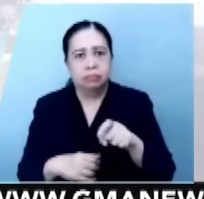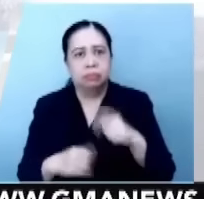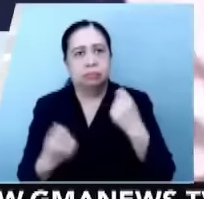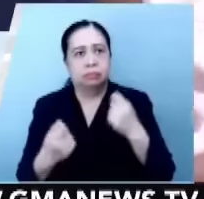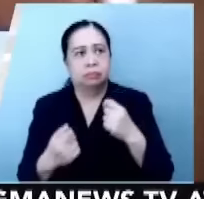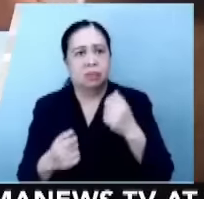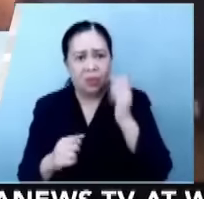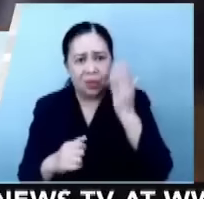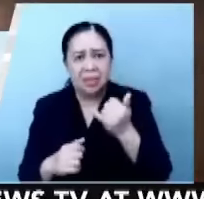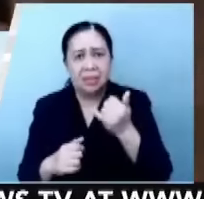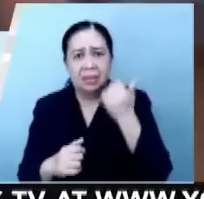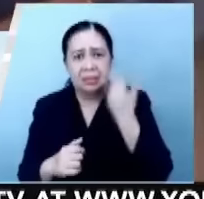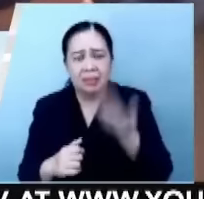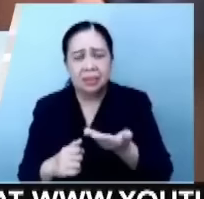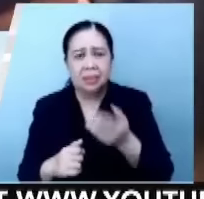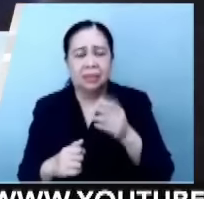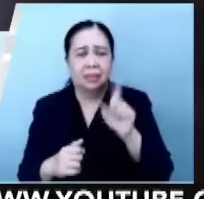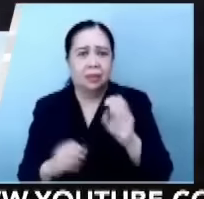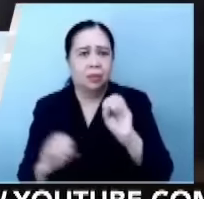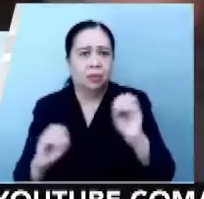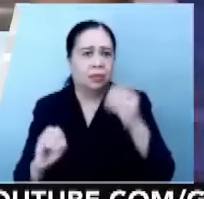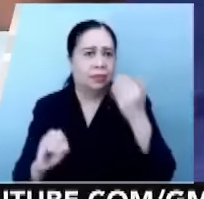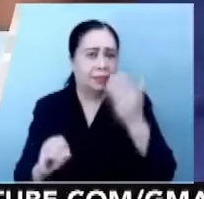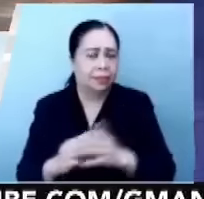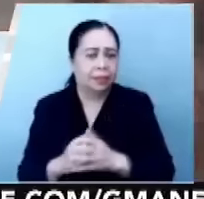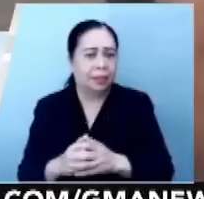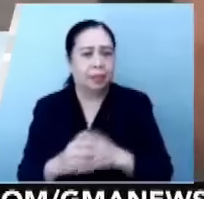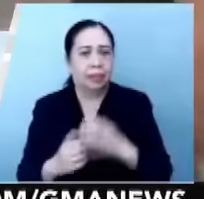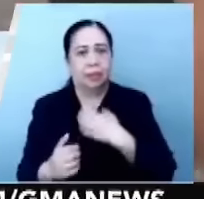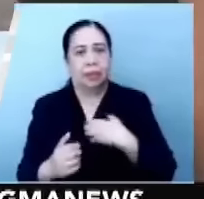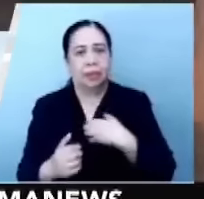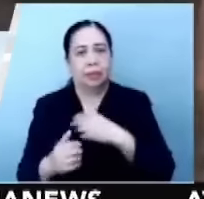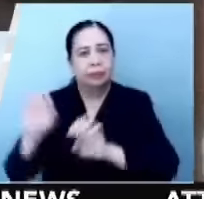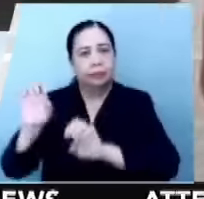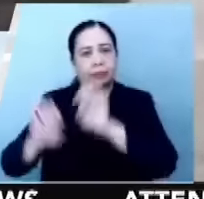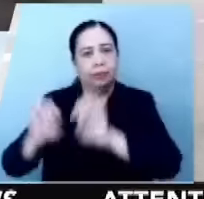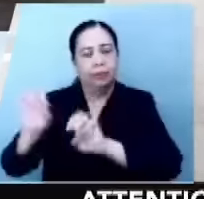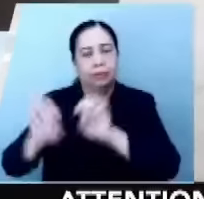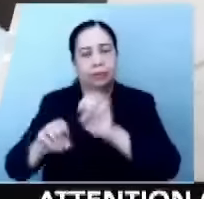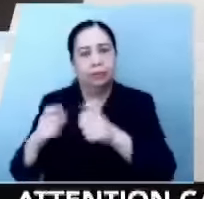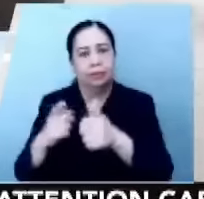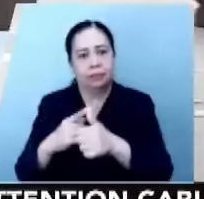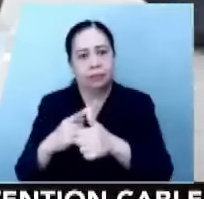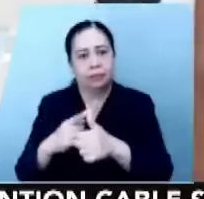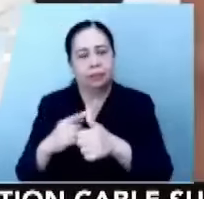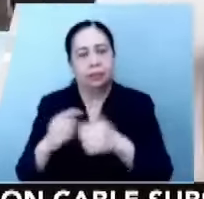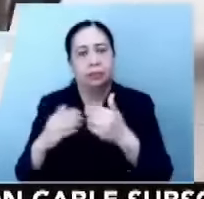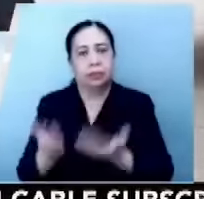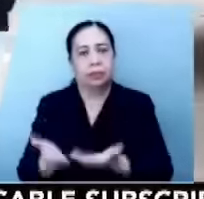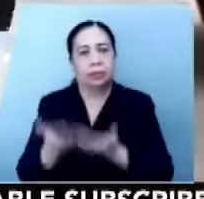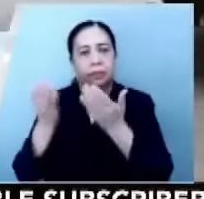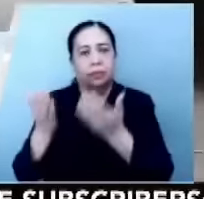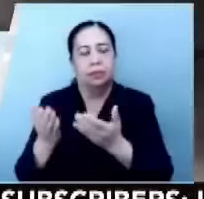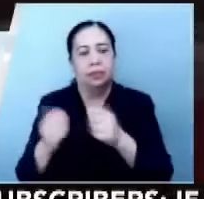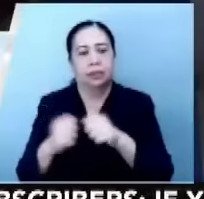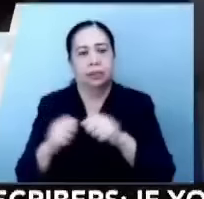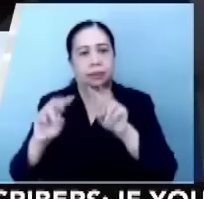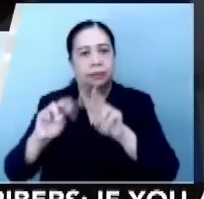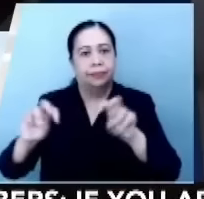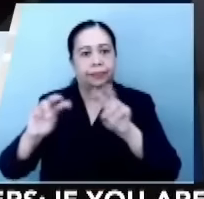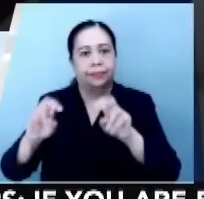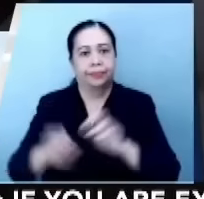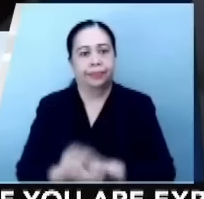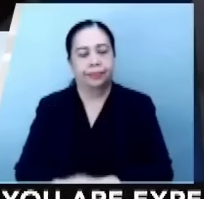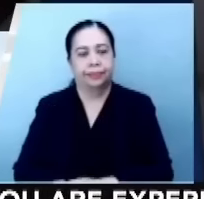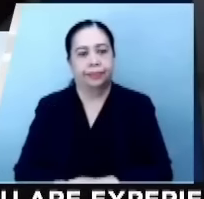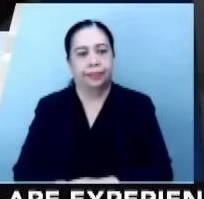walang casualty. Ang mga reklamo, dadaan muna sa evaluation ng prosecutors bago isalang sa preliminary investigation.